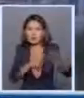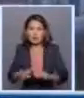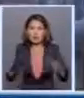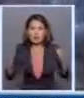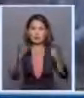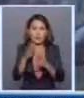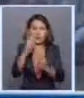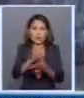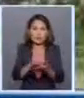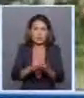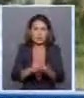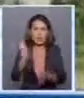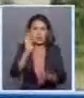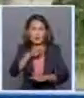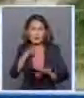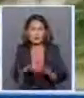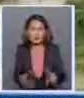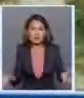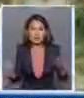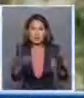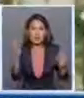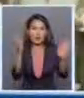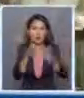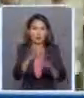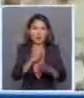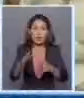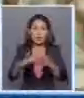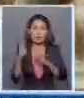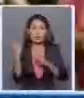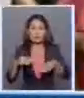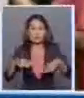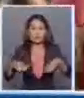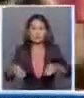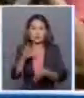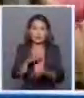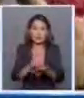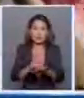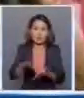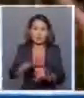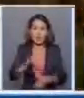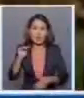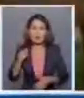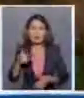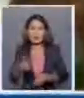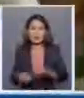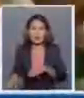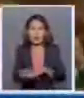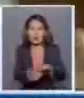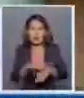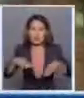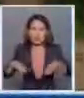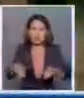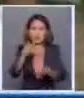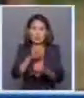басталып, ондаған үй батпақ астында қалды. Ауа райының қолайсыздығын ауыл шаруашылығына да айтарлықтай шығын әкелді. Мыңдаған гектар егістік алқабын